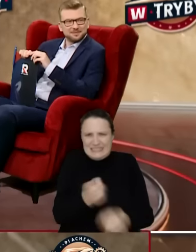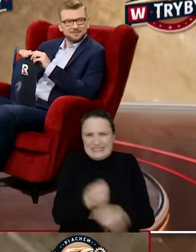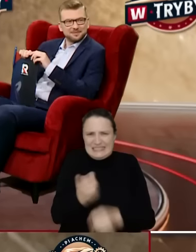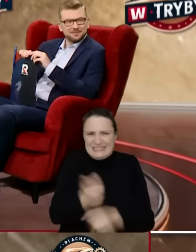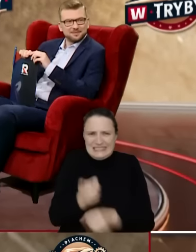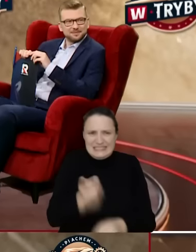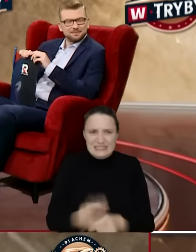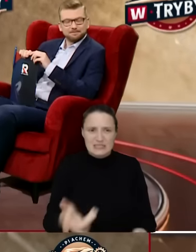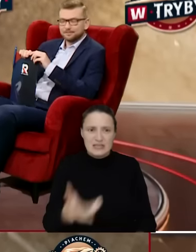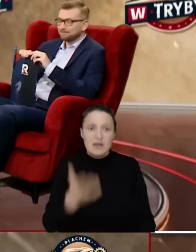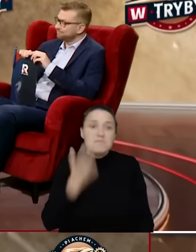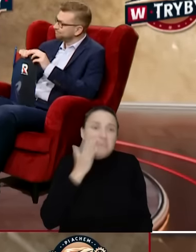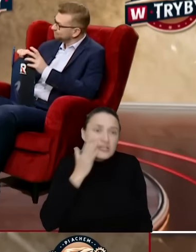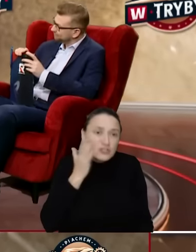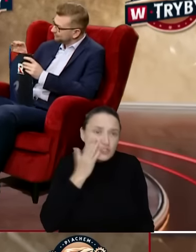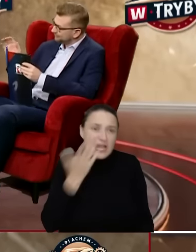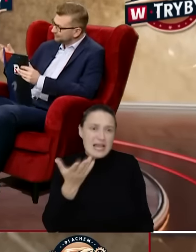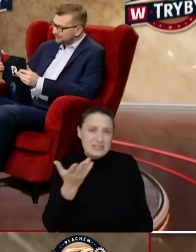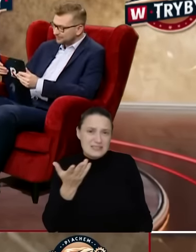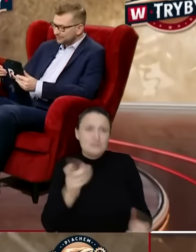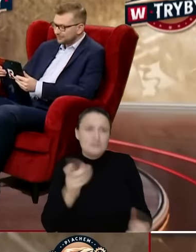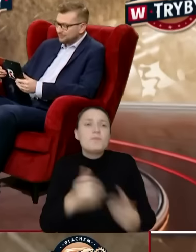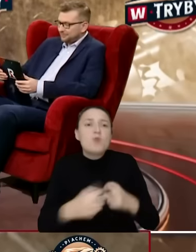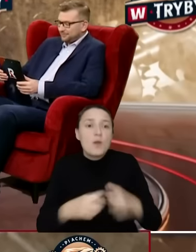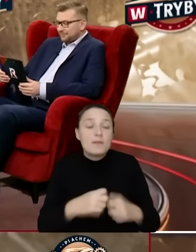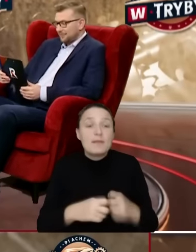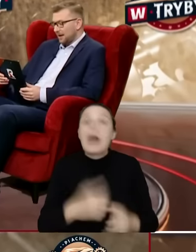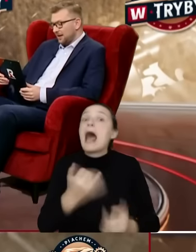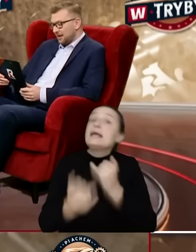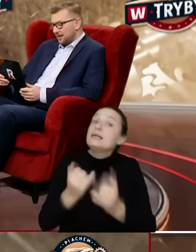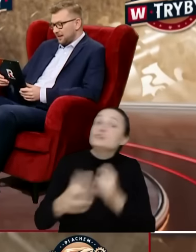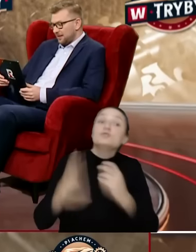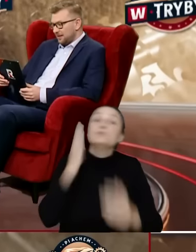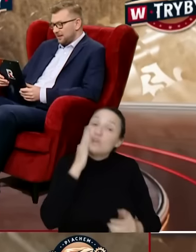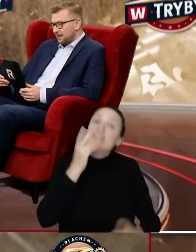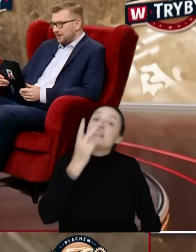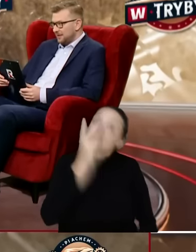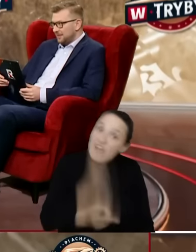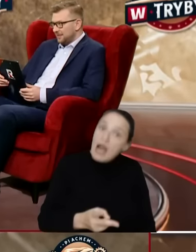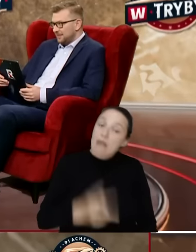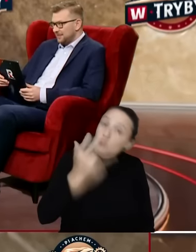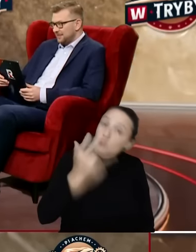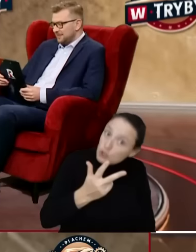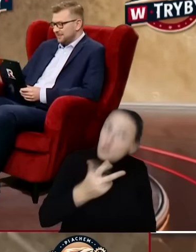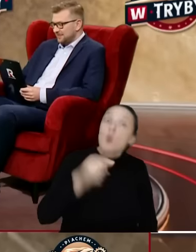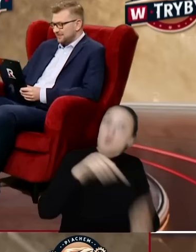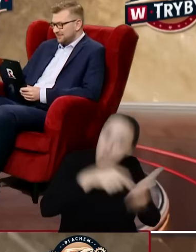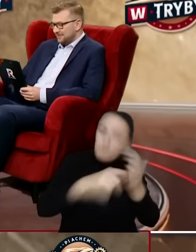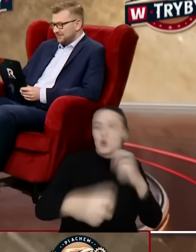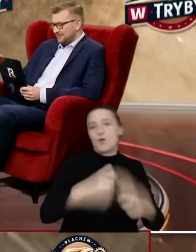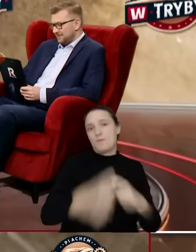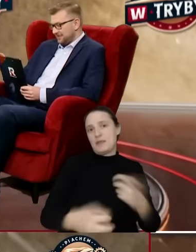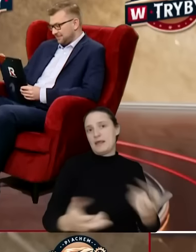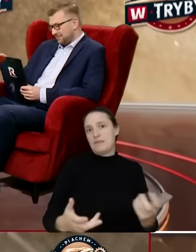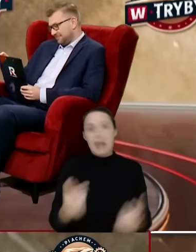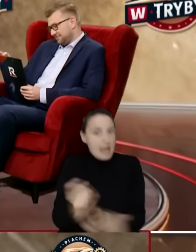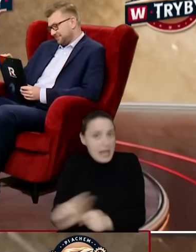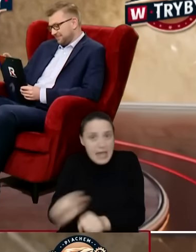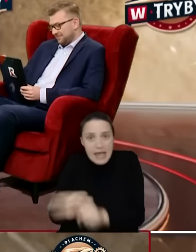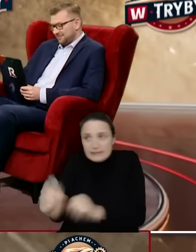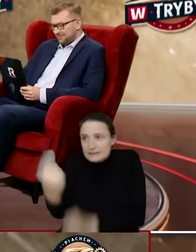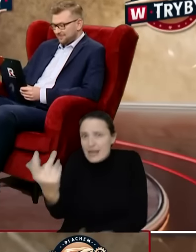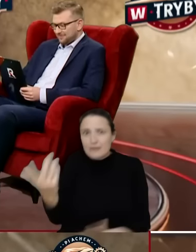mieszkania przyczepiliście. A co by było dopiero, gdyby tych mieszkań były dwa? Albo trzy. Albo trzy, co trzy. To też jeszcze jest, bo